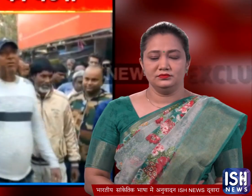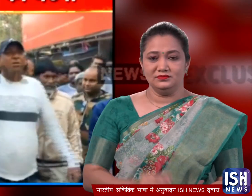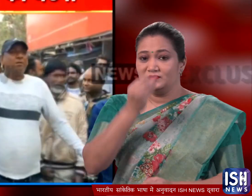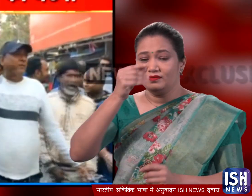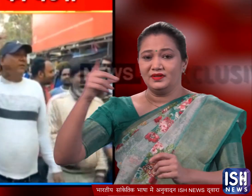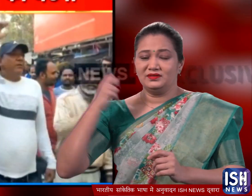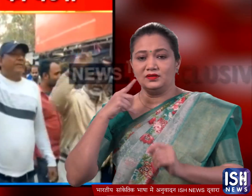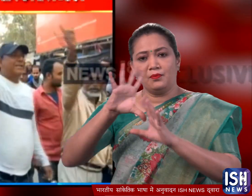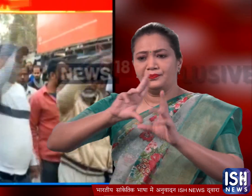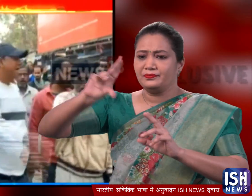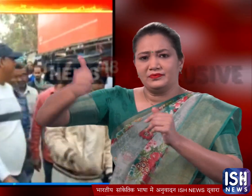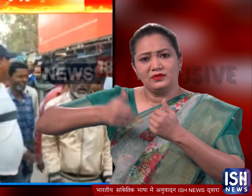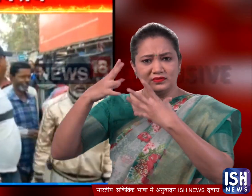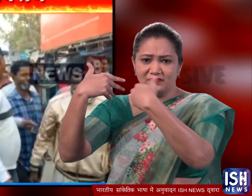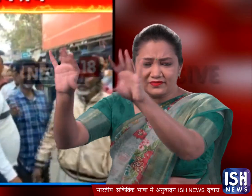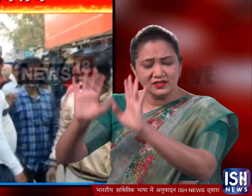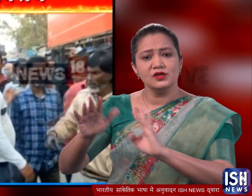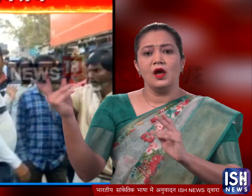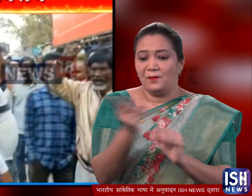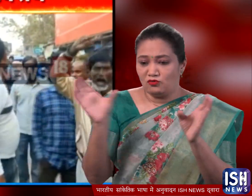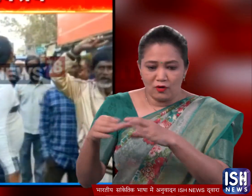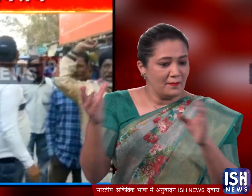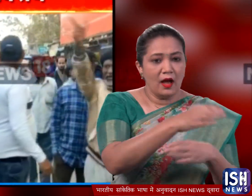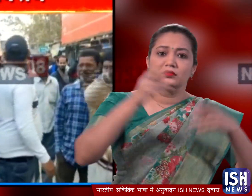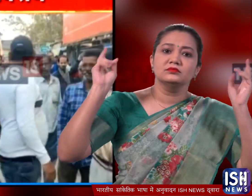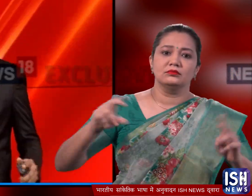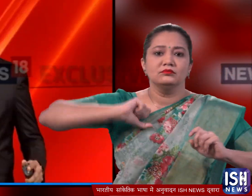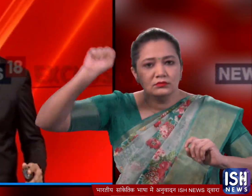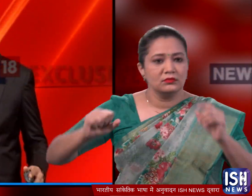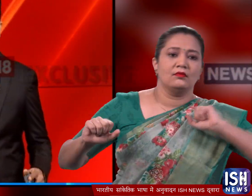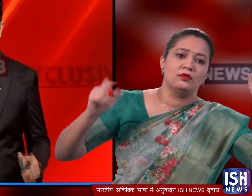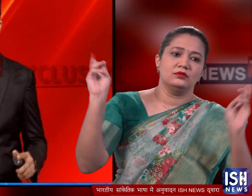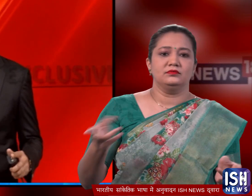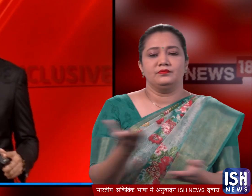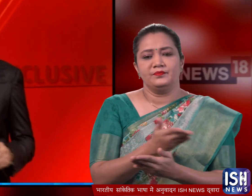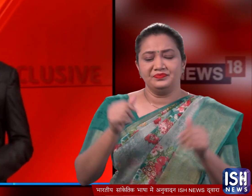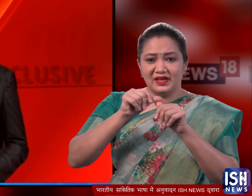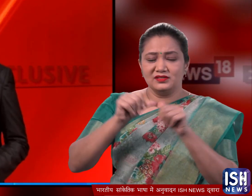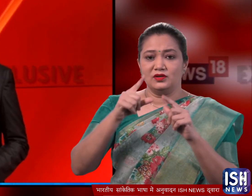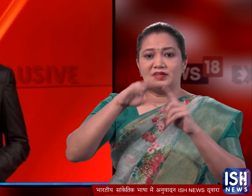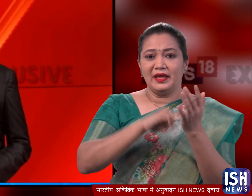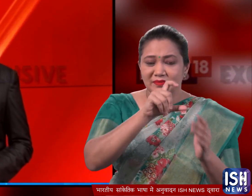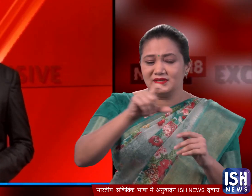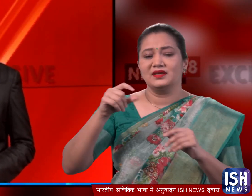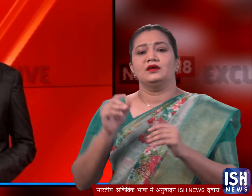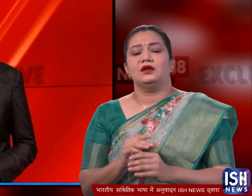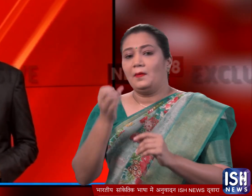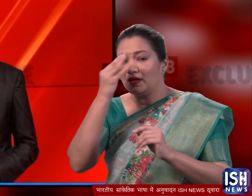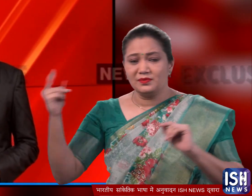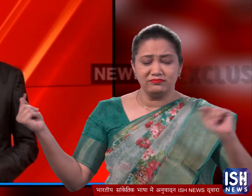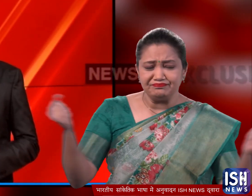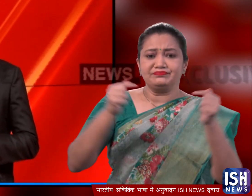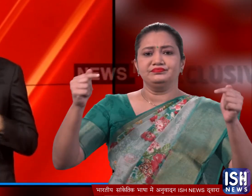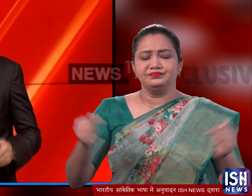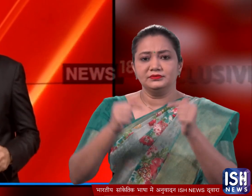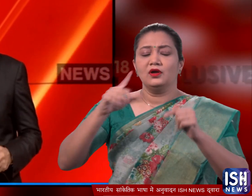बीजेपी नेताओं के चले जाने के बावजूद कुछ देर तक दोनों तरफ से नारेबाजी होती रही। सौभाग्य की बात है कि आसनसोल में टीएमसी और बीजेपी के समर्थकों की भिड़ंत